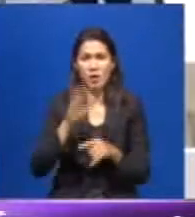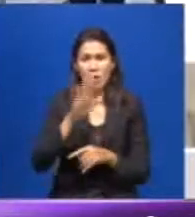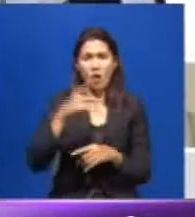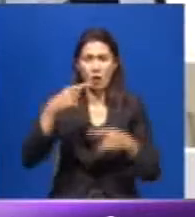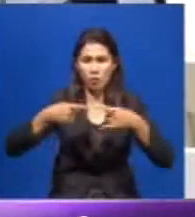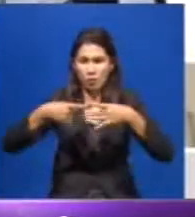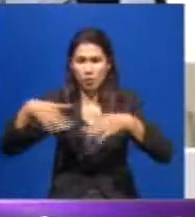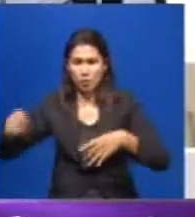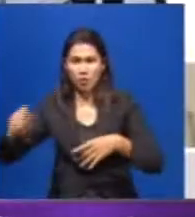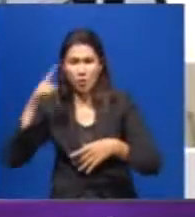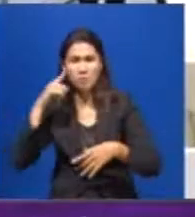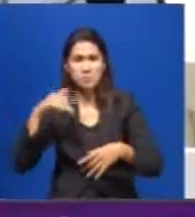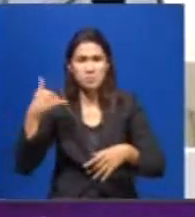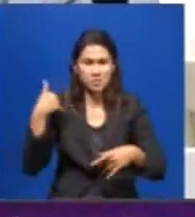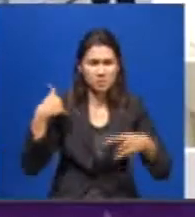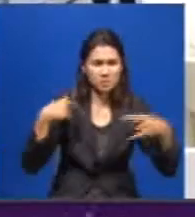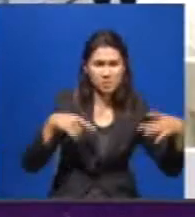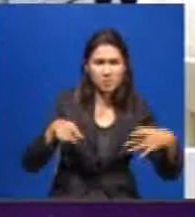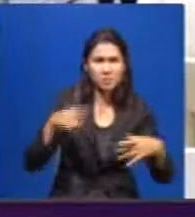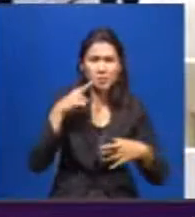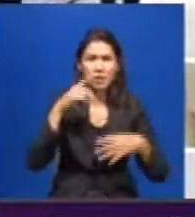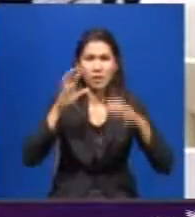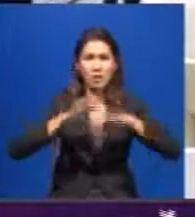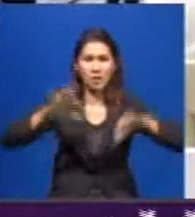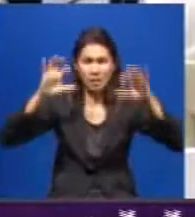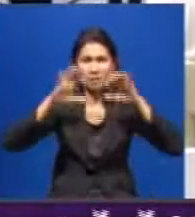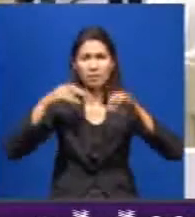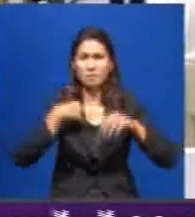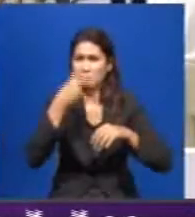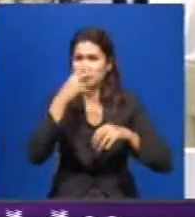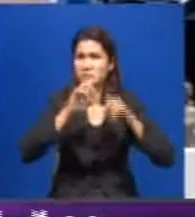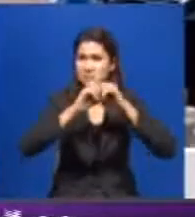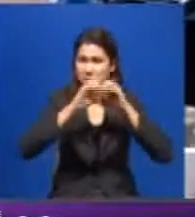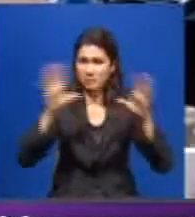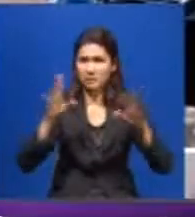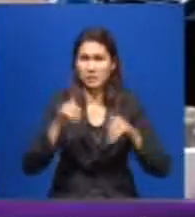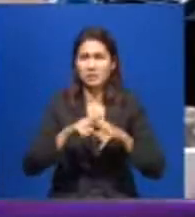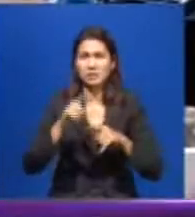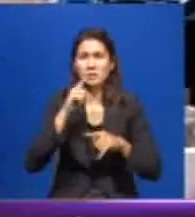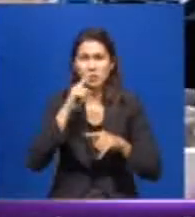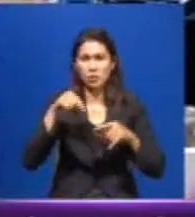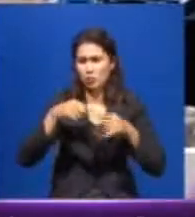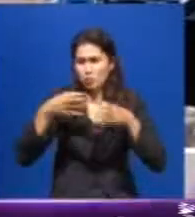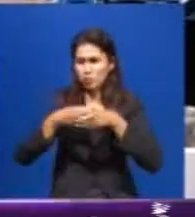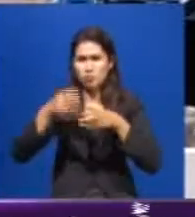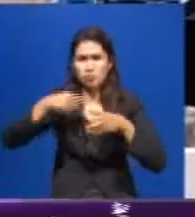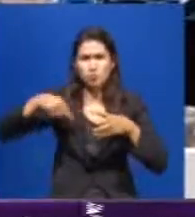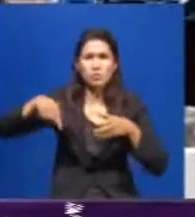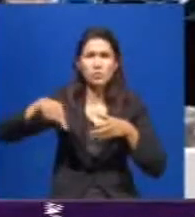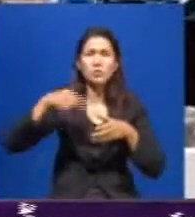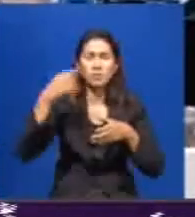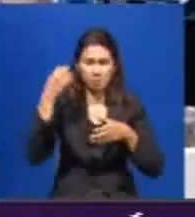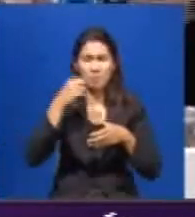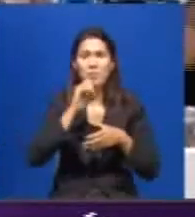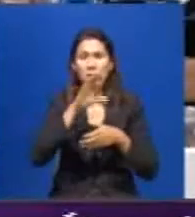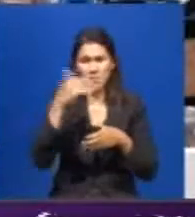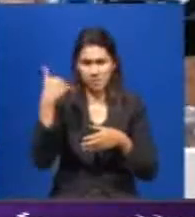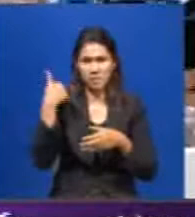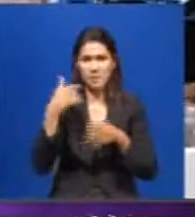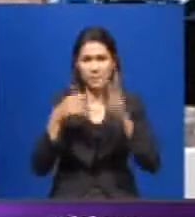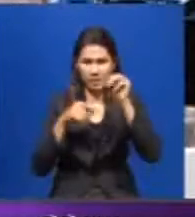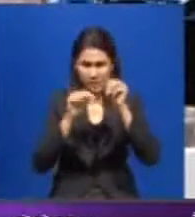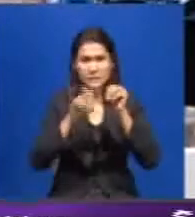ค้านเดิมก็บอกว่าเป็นเสรีมีอยู่ถูกไหมครับทางฝั่งรัฐบาลนำแสดงออกชัดเจนโดยคุณชัยเกษมแล้วก็บรรดาพรรคพวกอีกหลายคนเนี่ยก็บอกอยู่แล้วว่ามาตรา